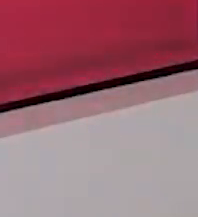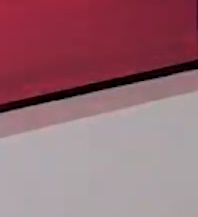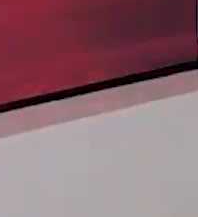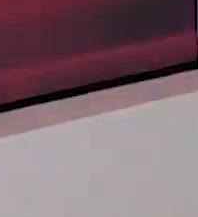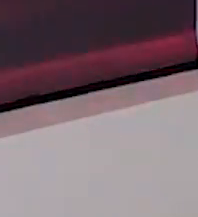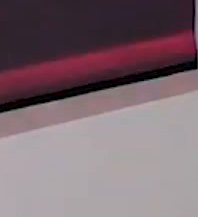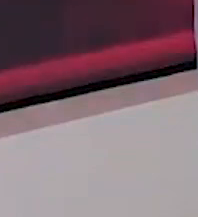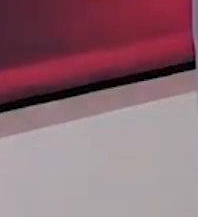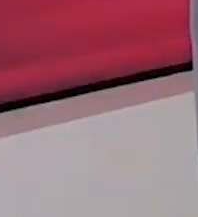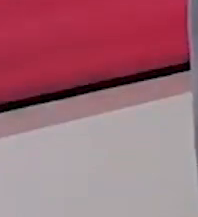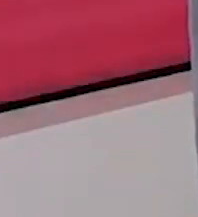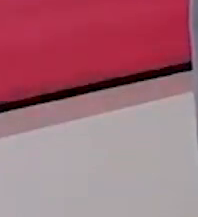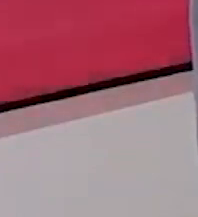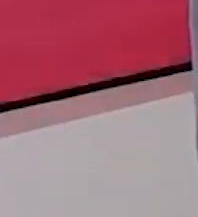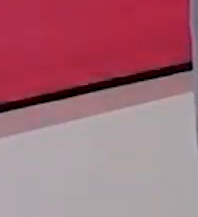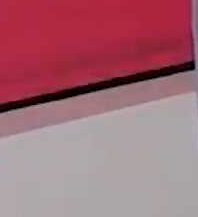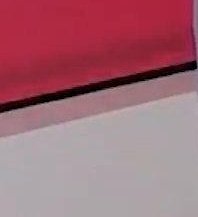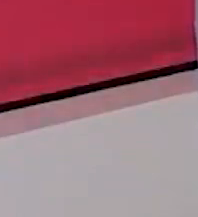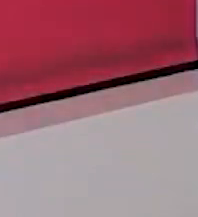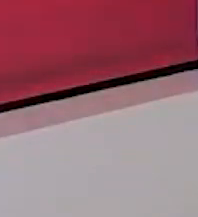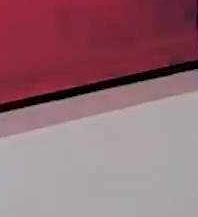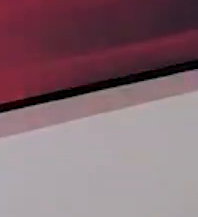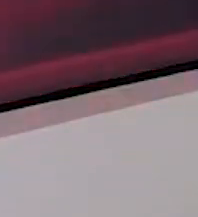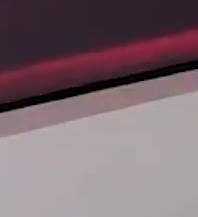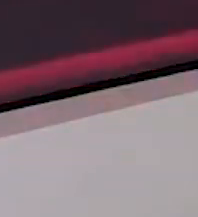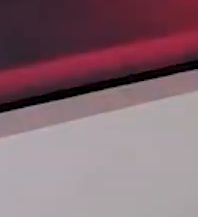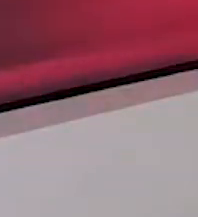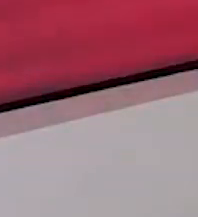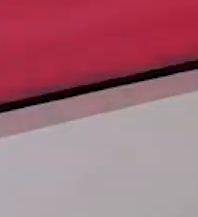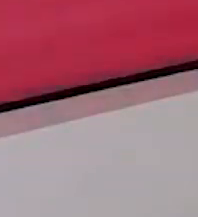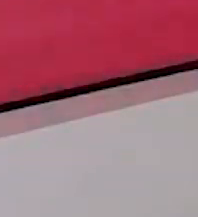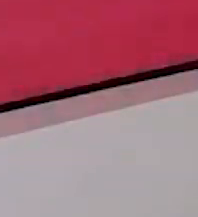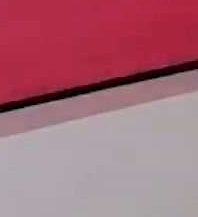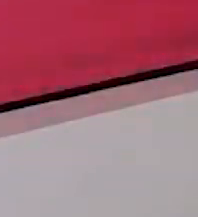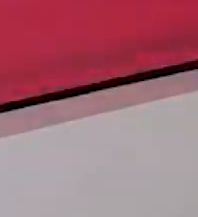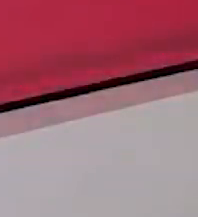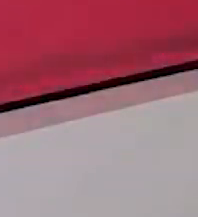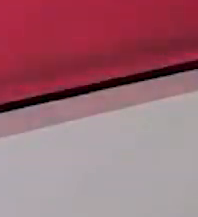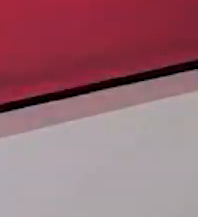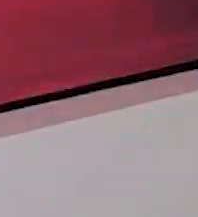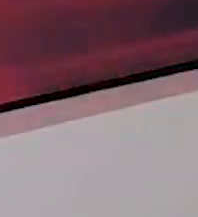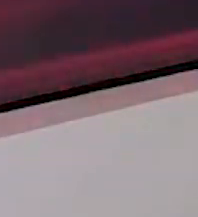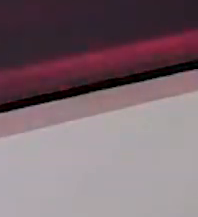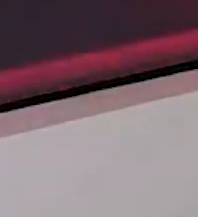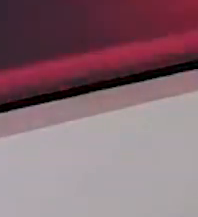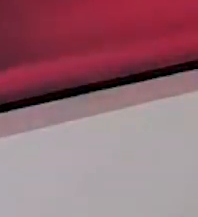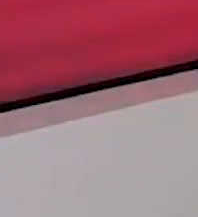kami sa GMA Pinoy TV at sa www.gmanews.tv.